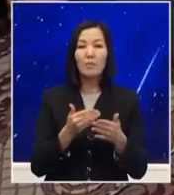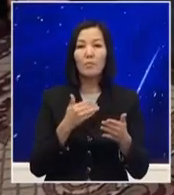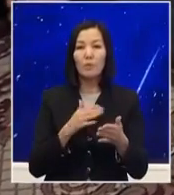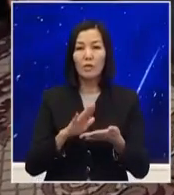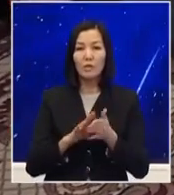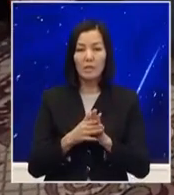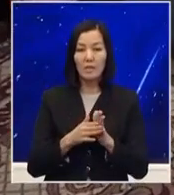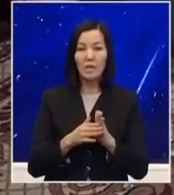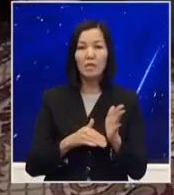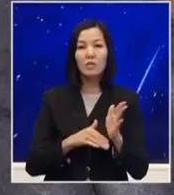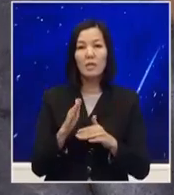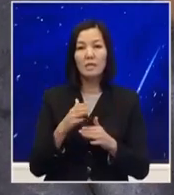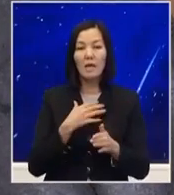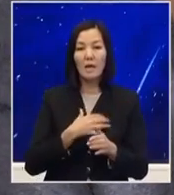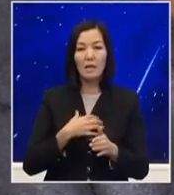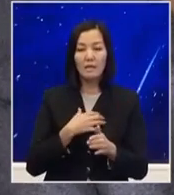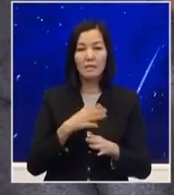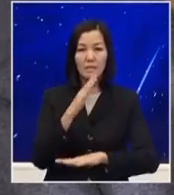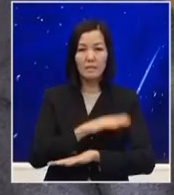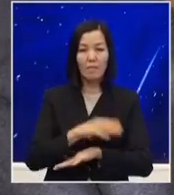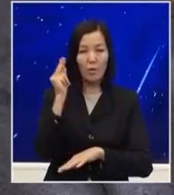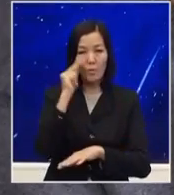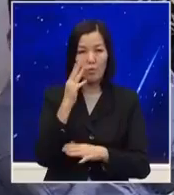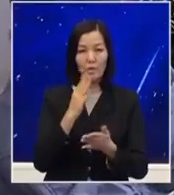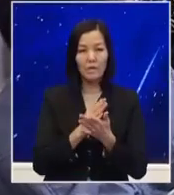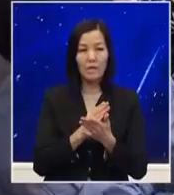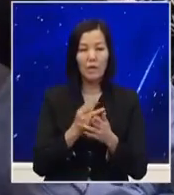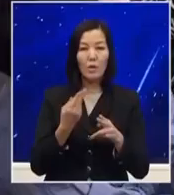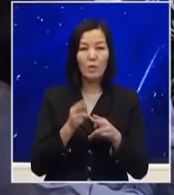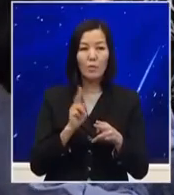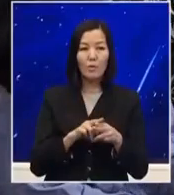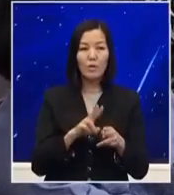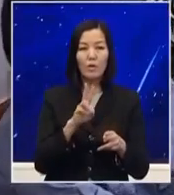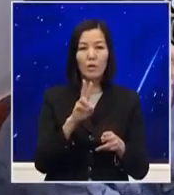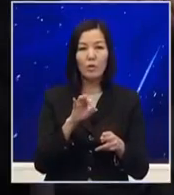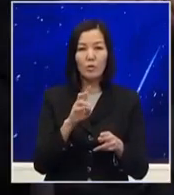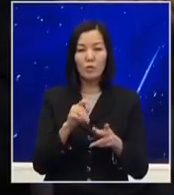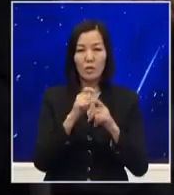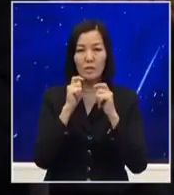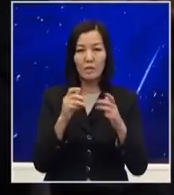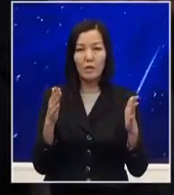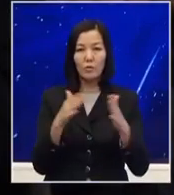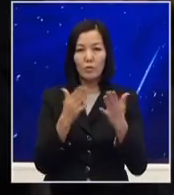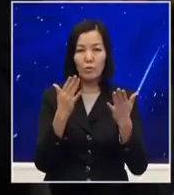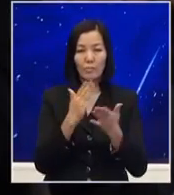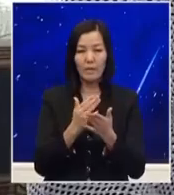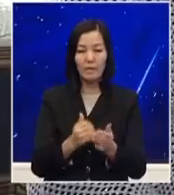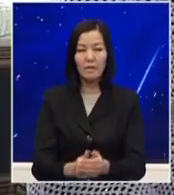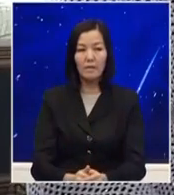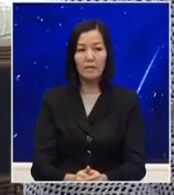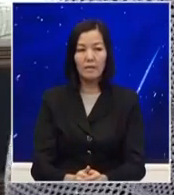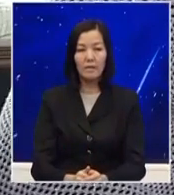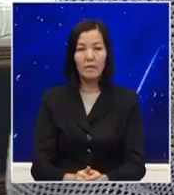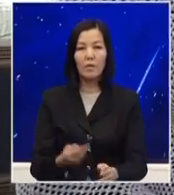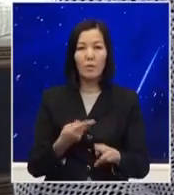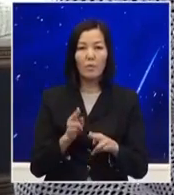жақсы. Балаларым алаңсыз сабақтарын оқиды дейді Жеңіскүл. Себебі Нұржан сыйлаған жеке баспаналары бар. Осы үйді алып